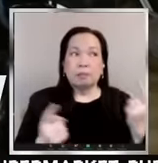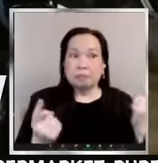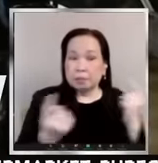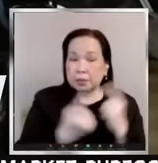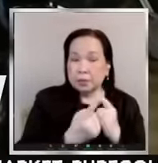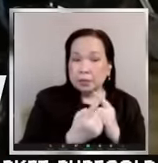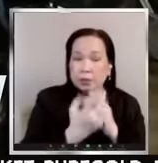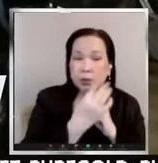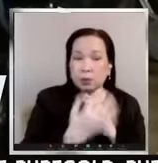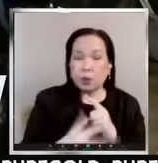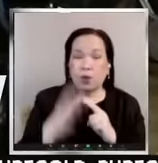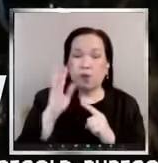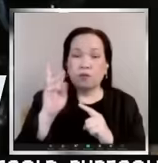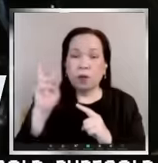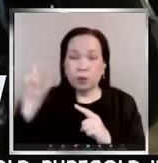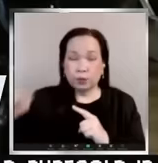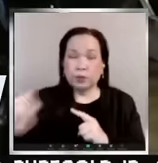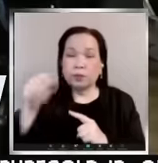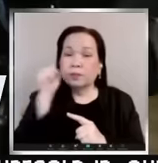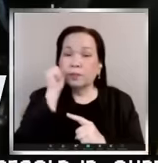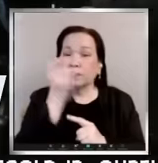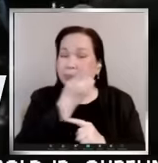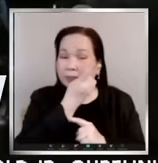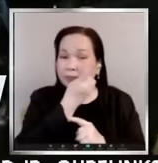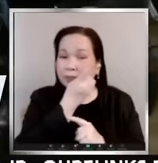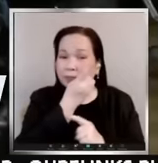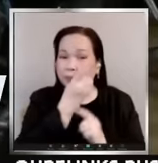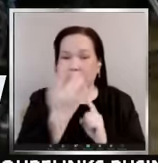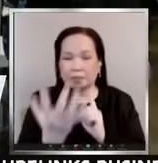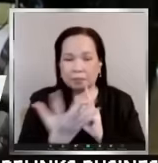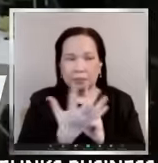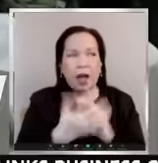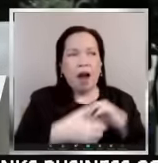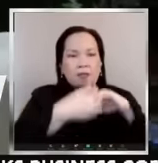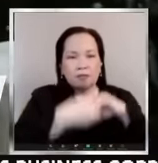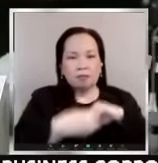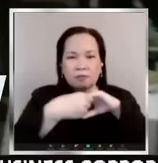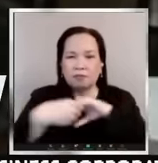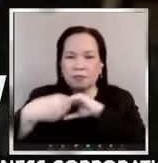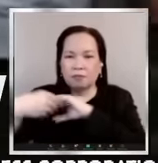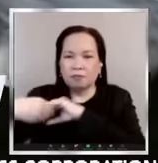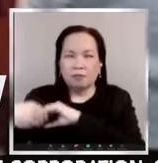Vice President Sara Duterte. Maraming kinamayan ng bise pero ang tagpong ito.